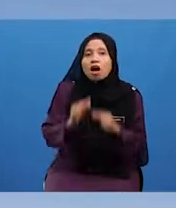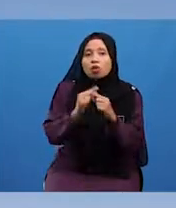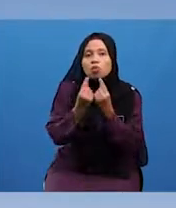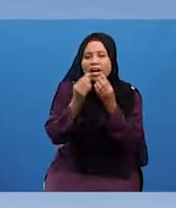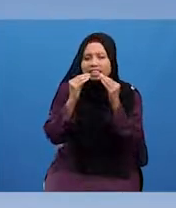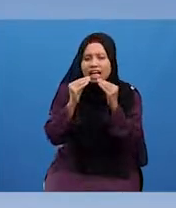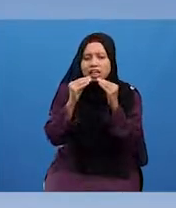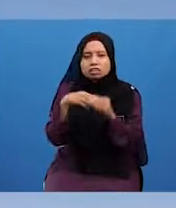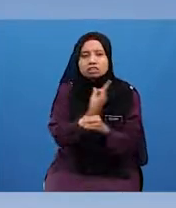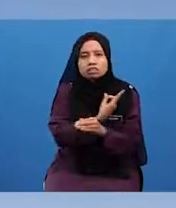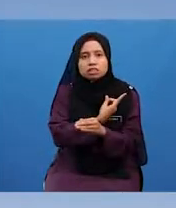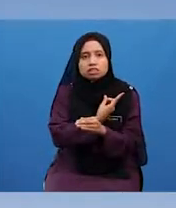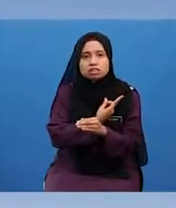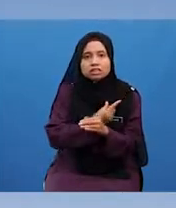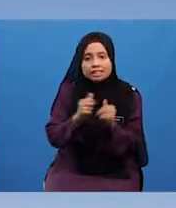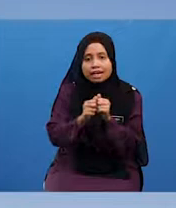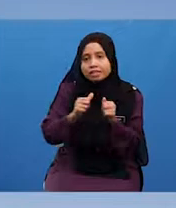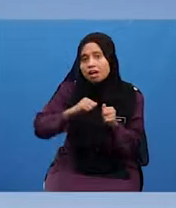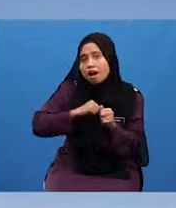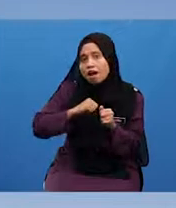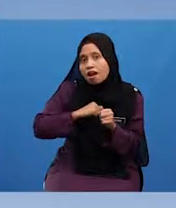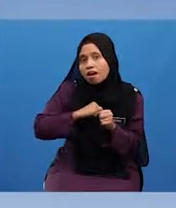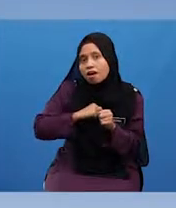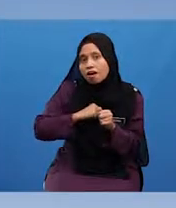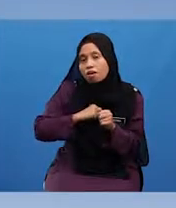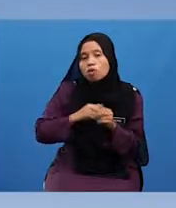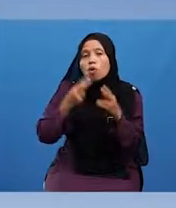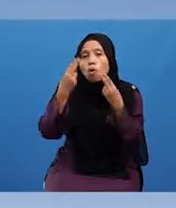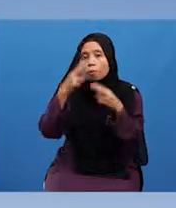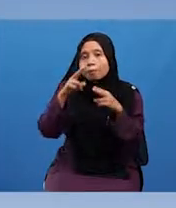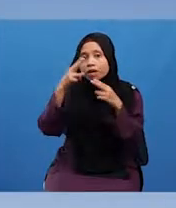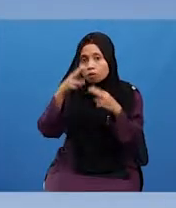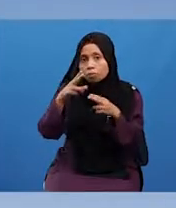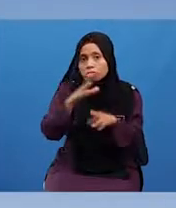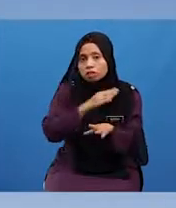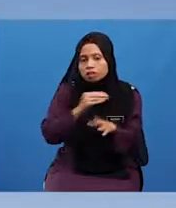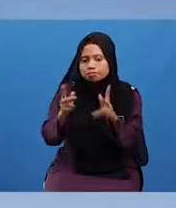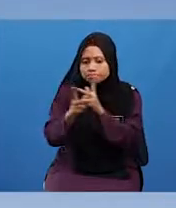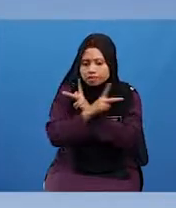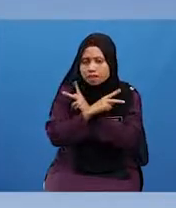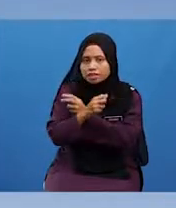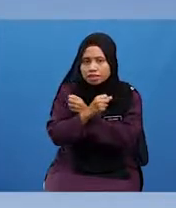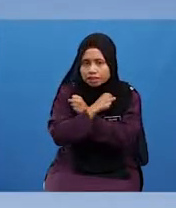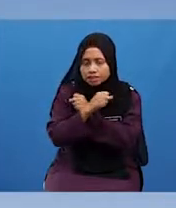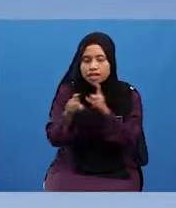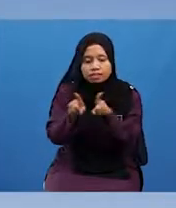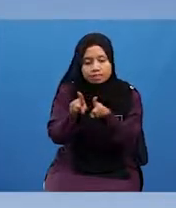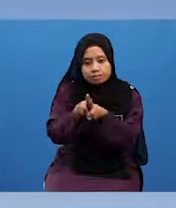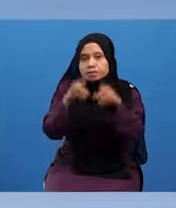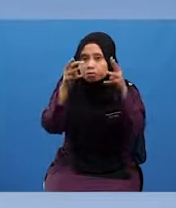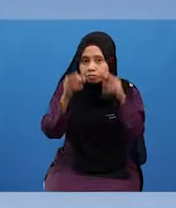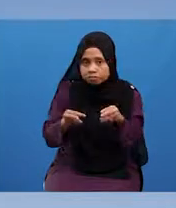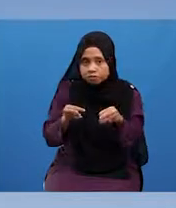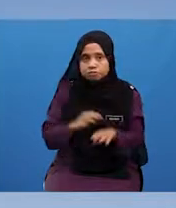Al-Quran mengajar kita dengan akhlak yang mulia. Hormat menghormati dan berkasih sayang sesama